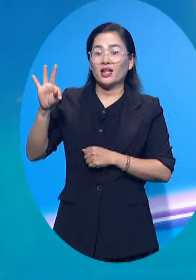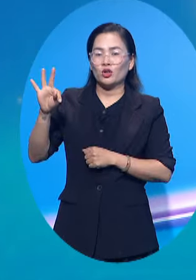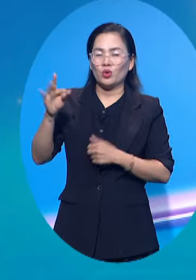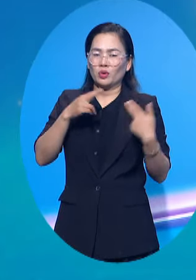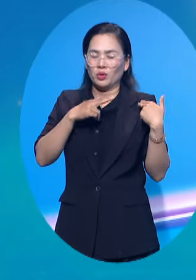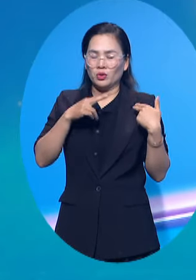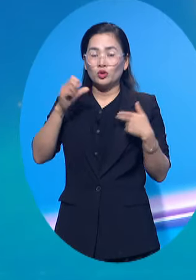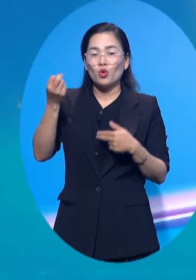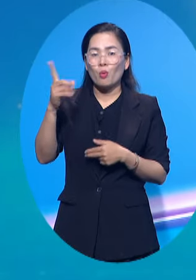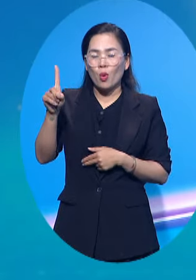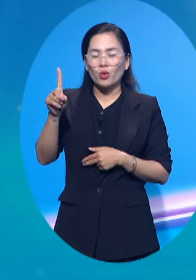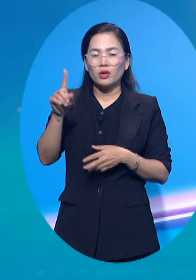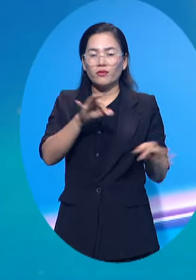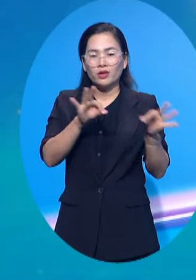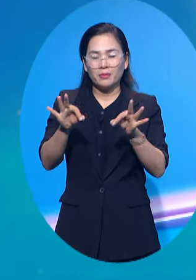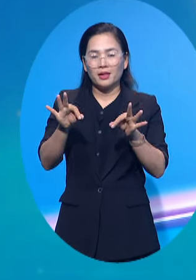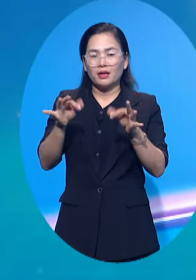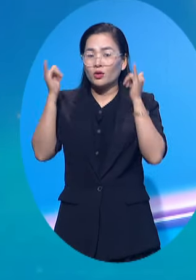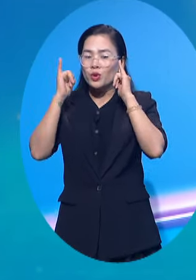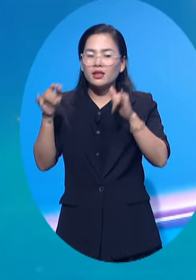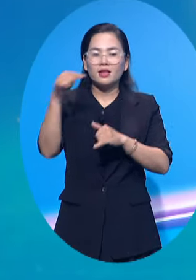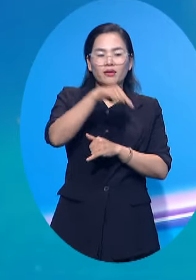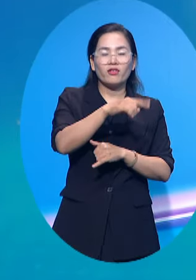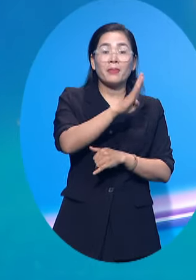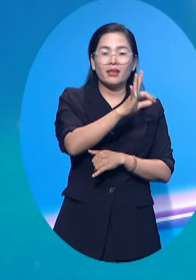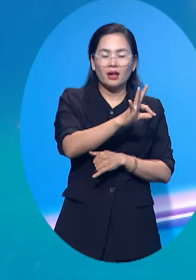Tiên cho biết, trong 3 tháng kể từ khi tuyến metro số 1